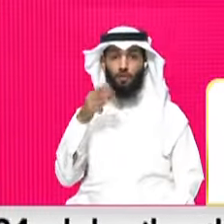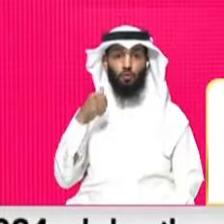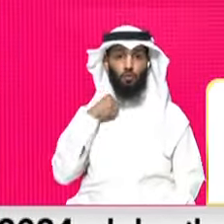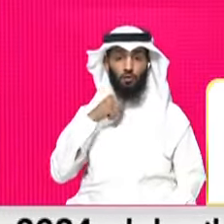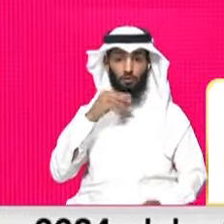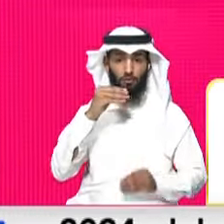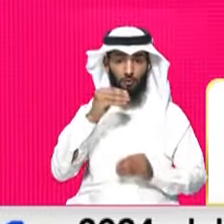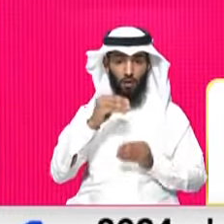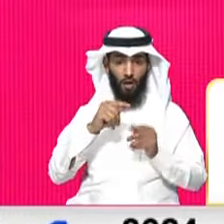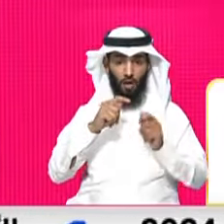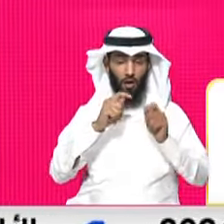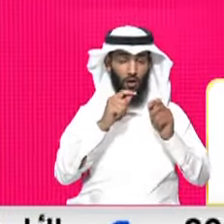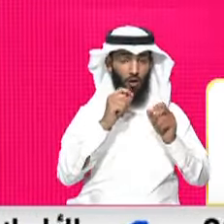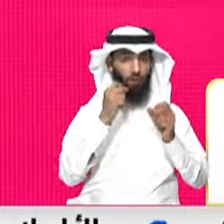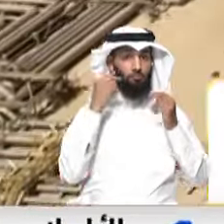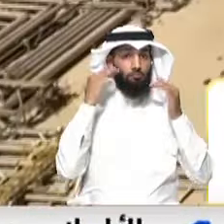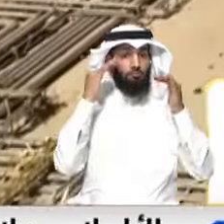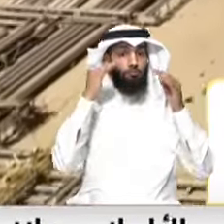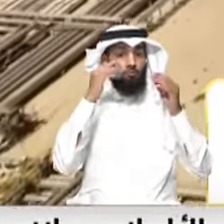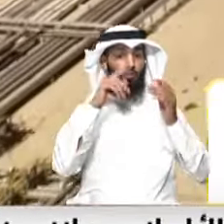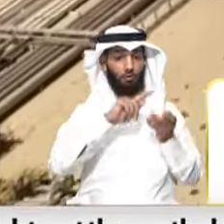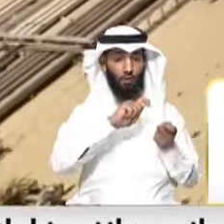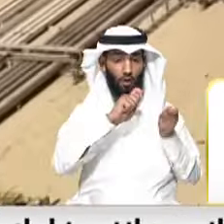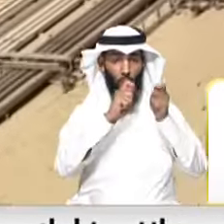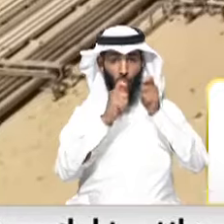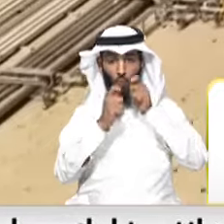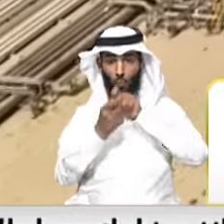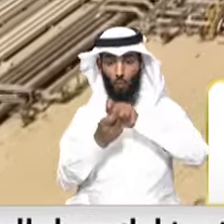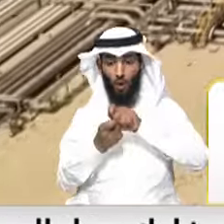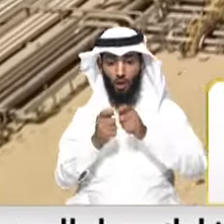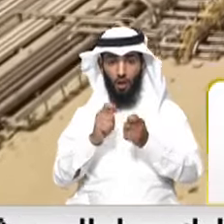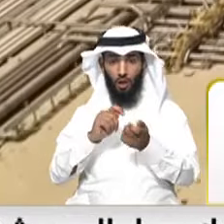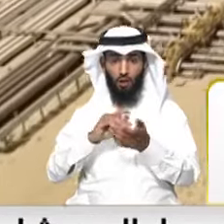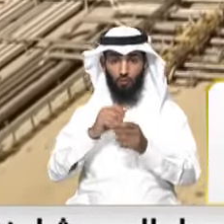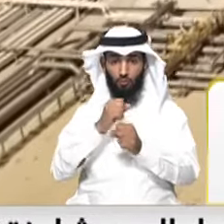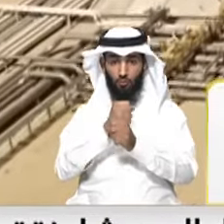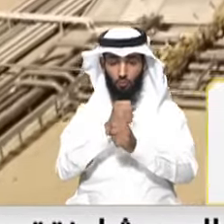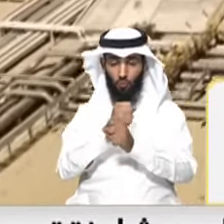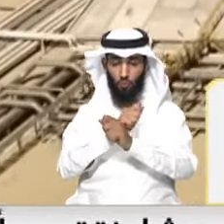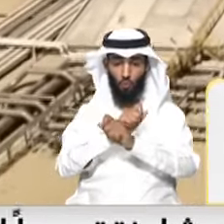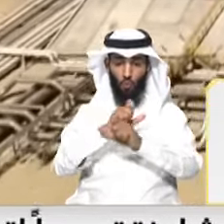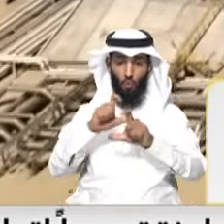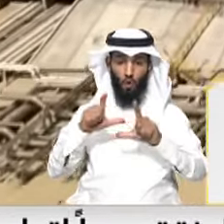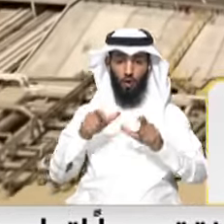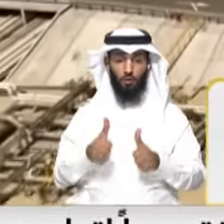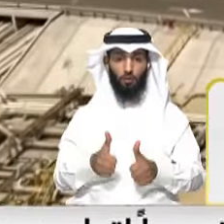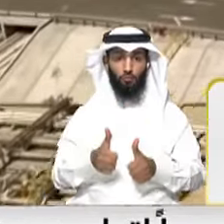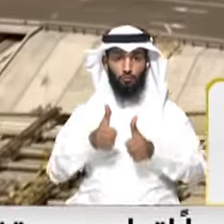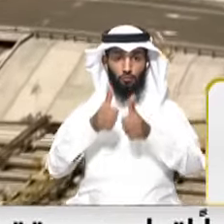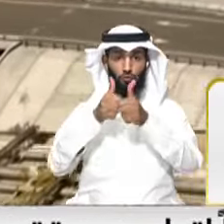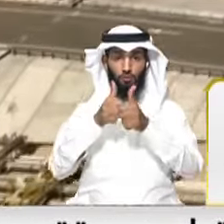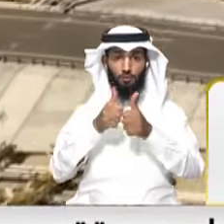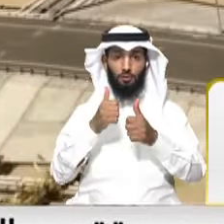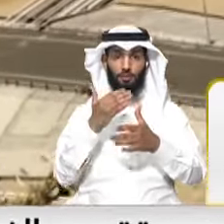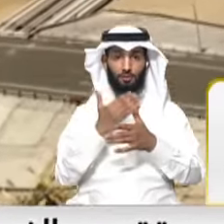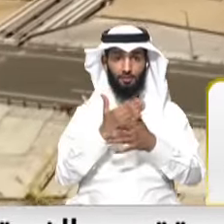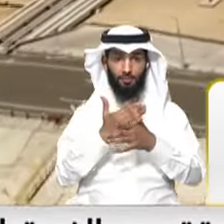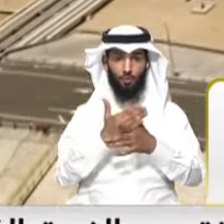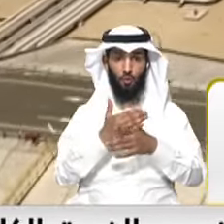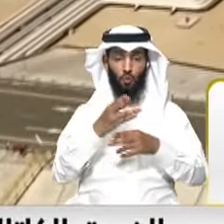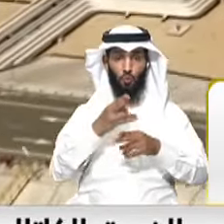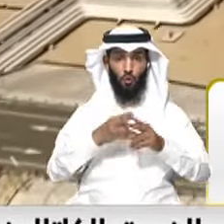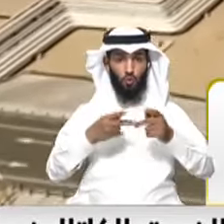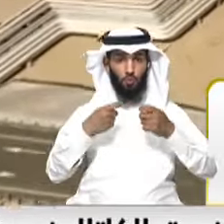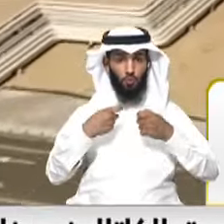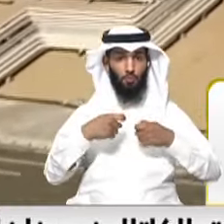واقع ملموس، إذ يسهم في زيادة ربحية منتجاتنا وفتح أسواق عالمية